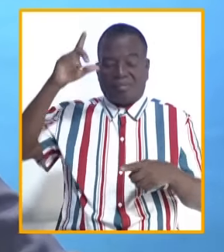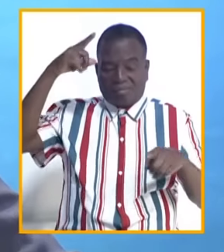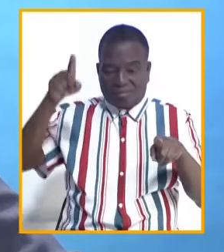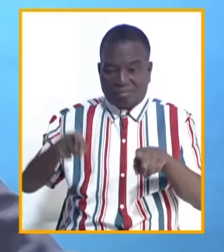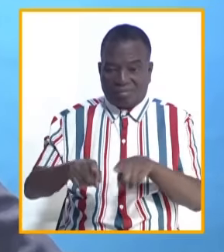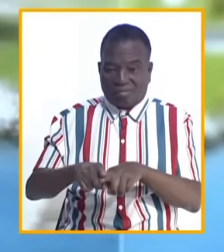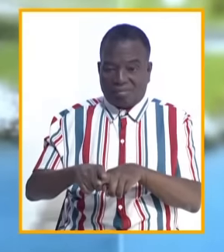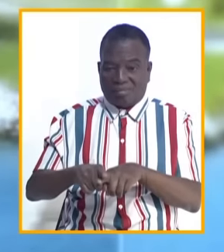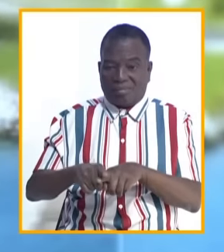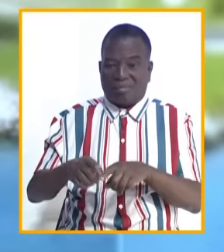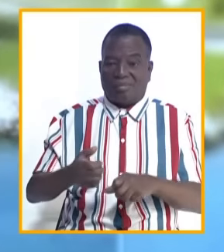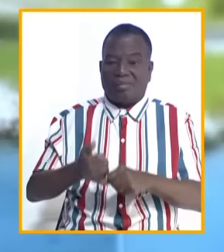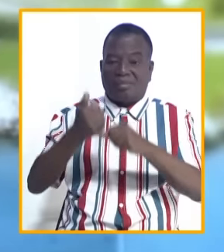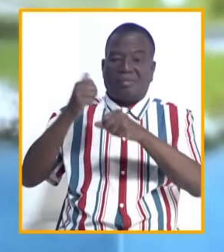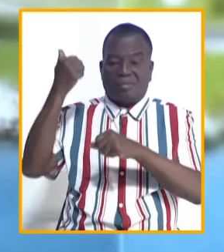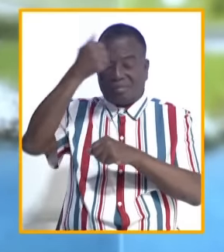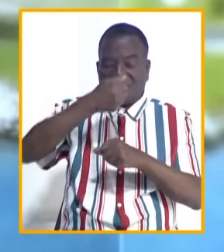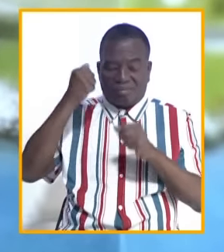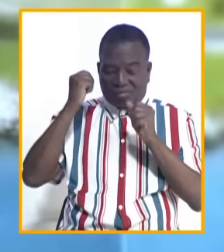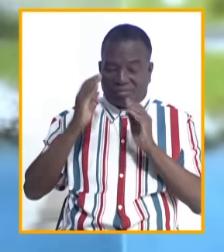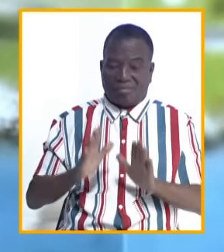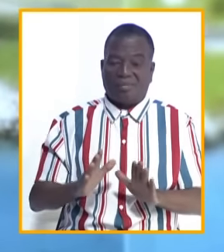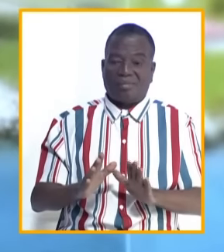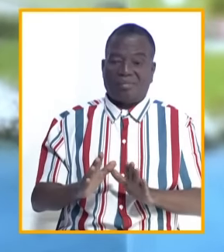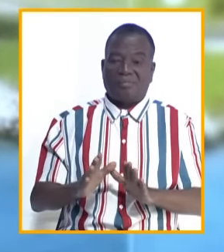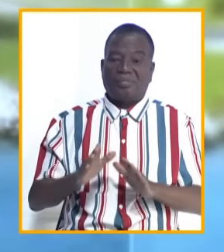vraiment d'emboîter le pas donc, à